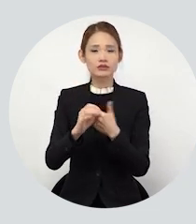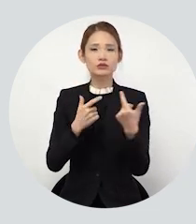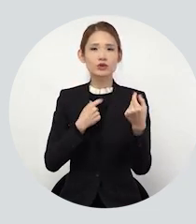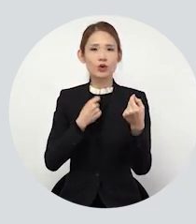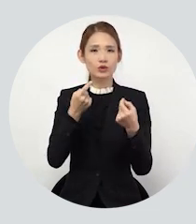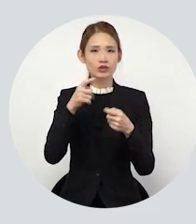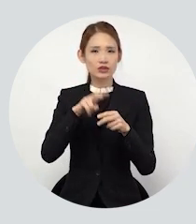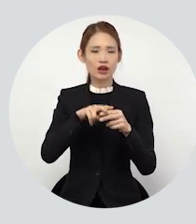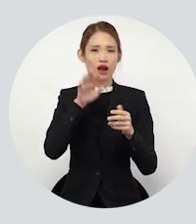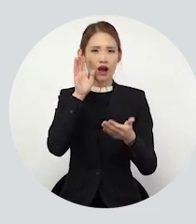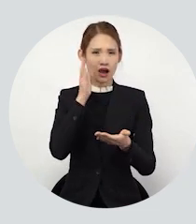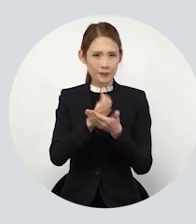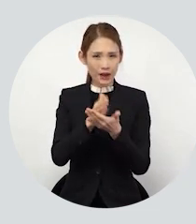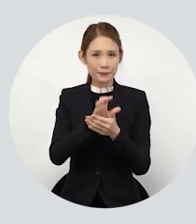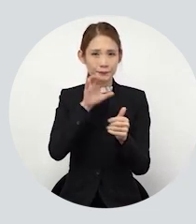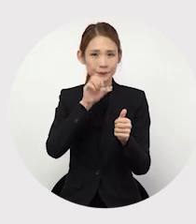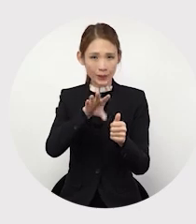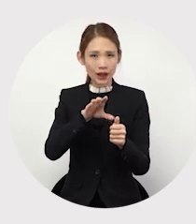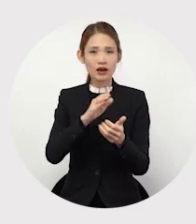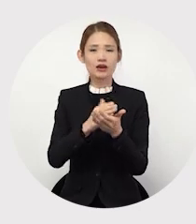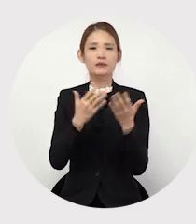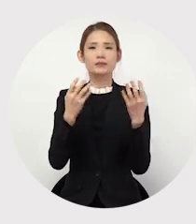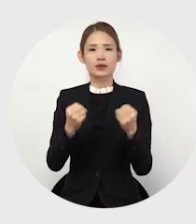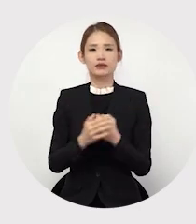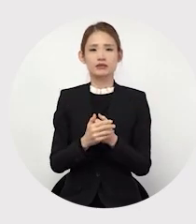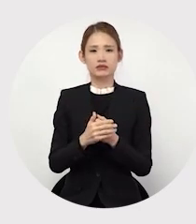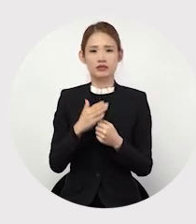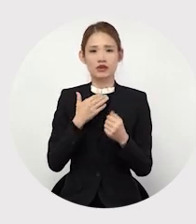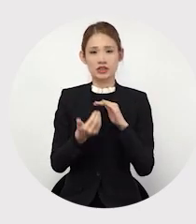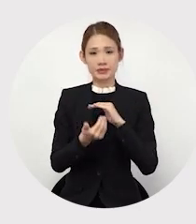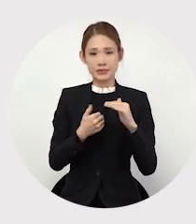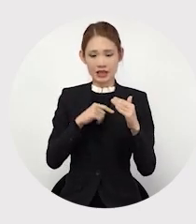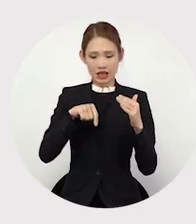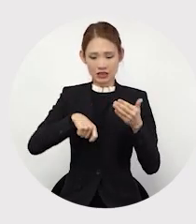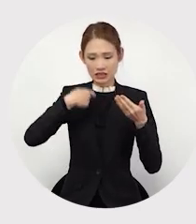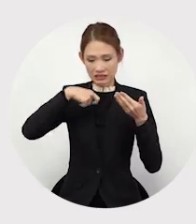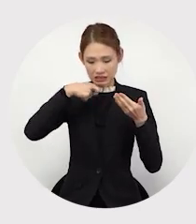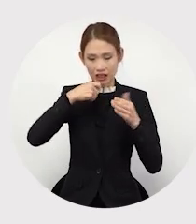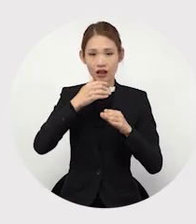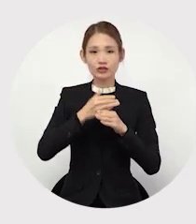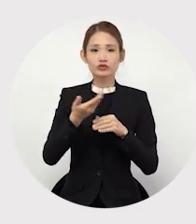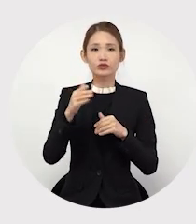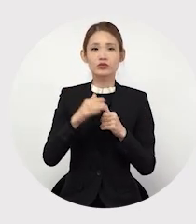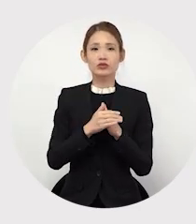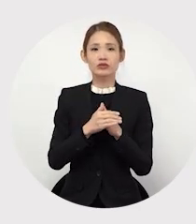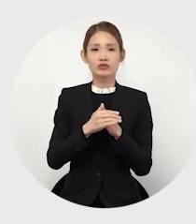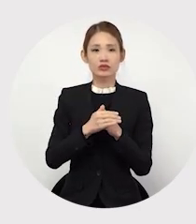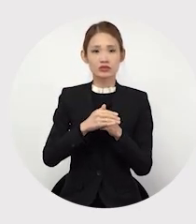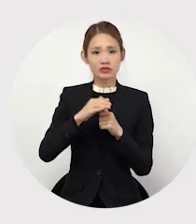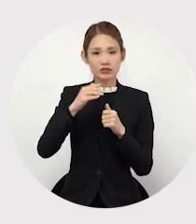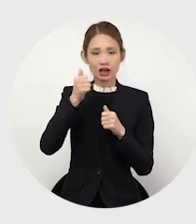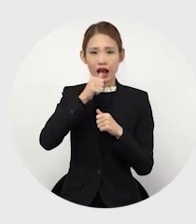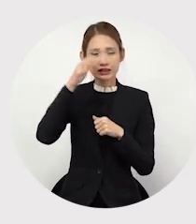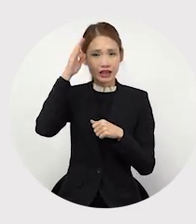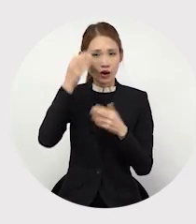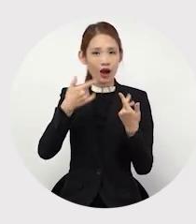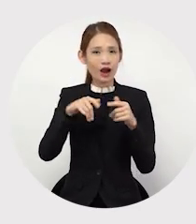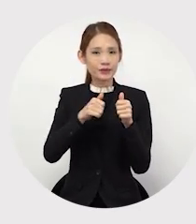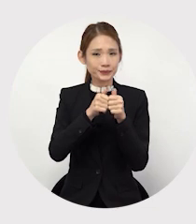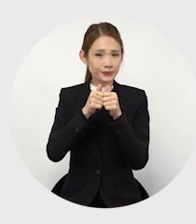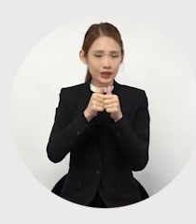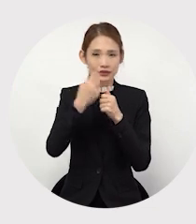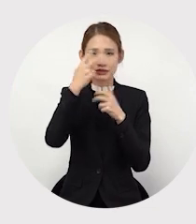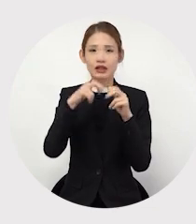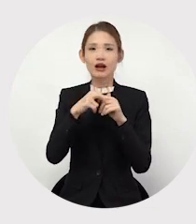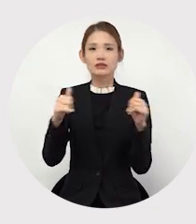하면은 저도 이런 거를 제재할 때가 많아요. 네. 저는 미리 안에서 식사를 하고 있는데 안내견과 함께